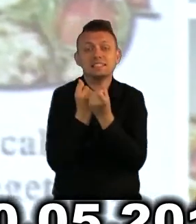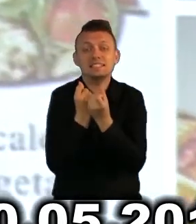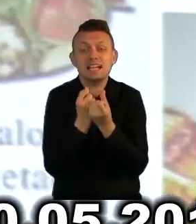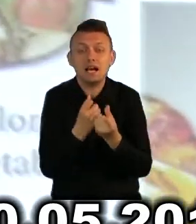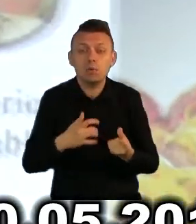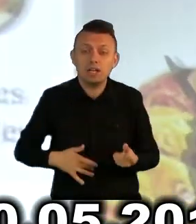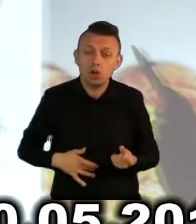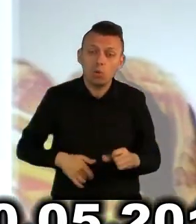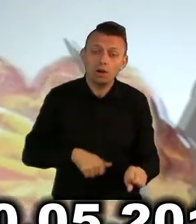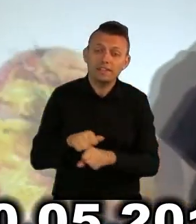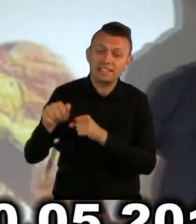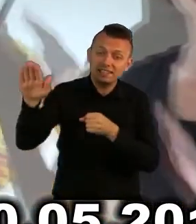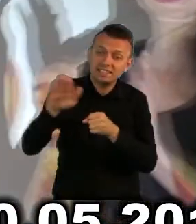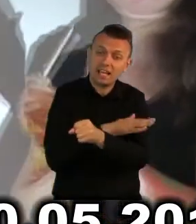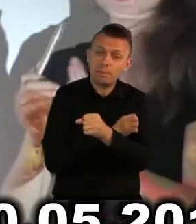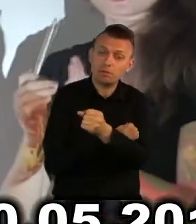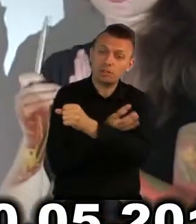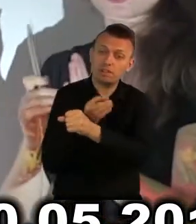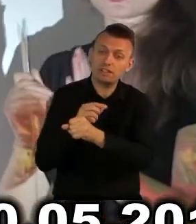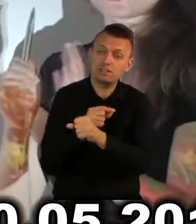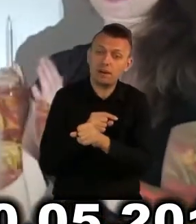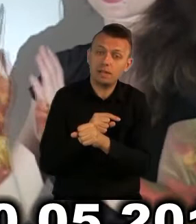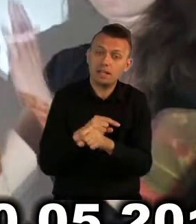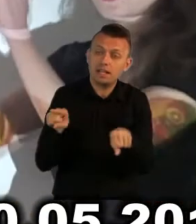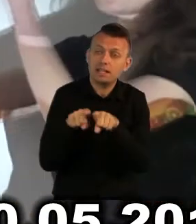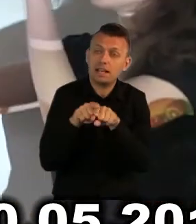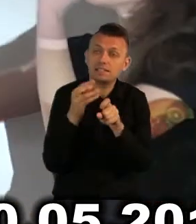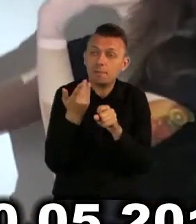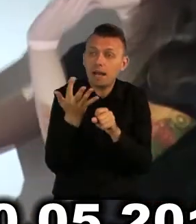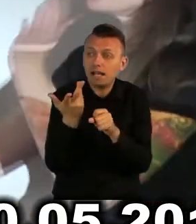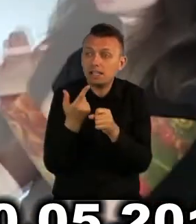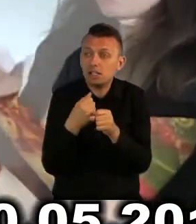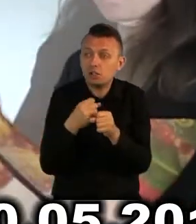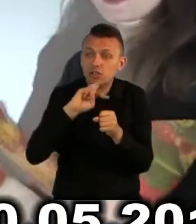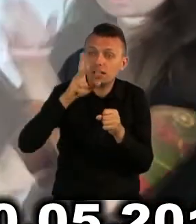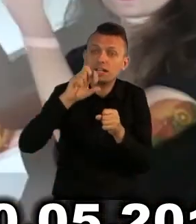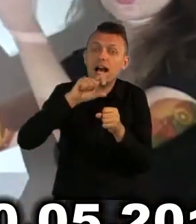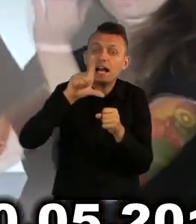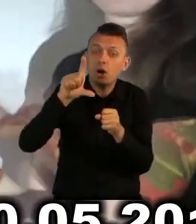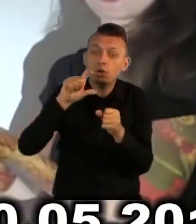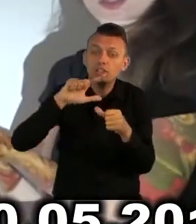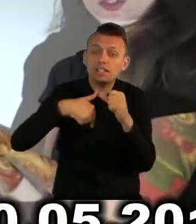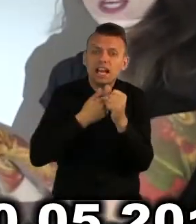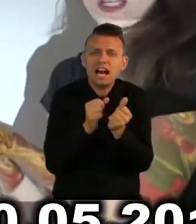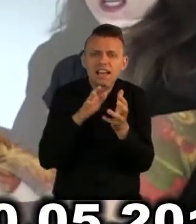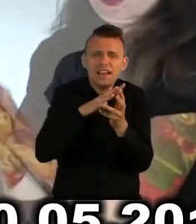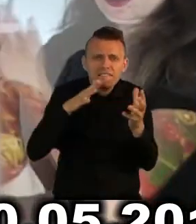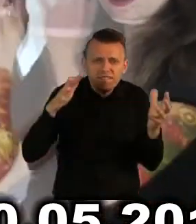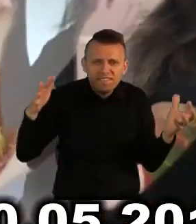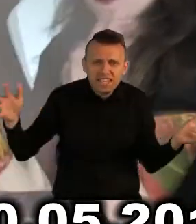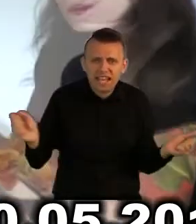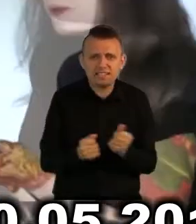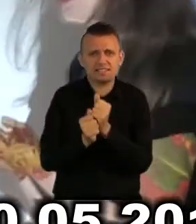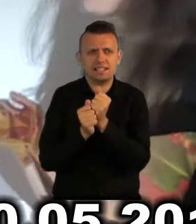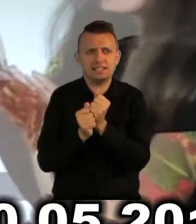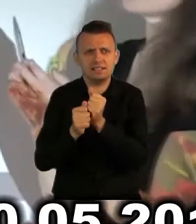zapełniony tymi warzywami, tak? Czyli ta sama ilość kalorii z warzyw rzeczywiście ma bardzo dużą objętość, tak? Ten